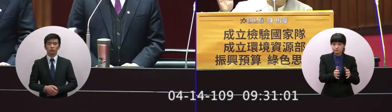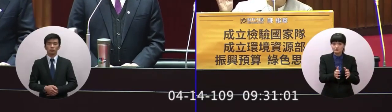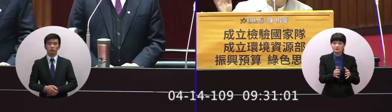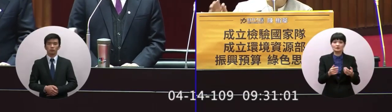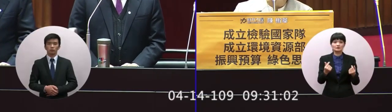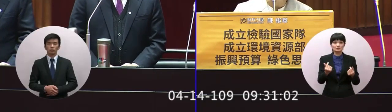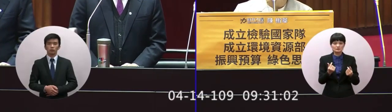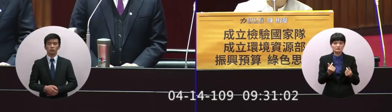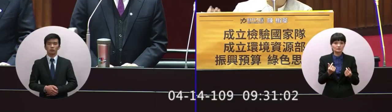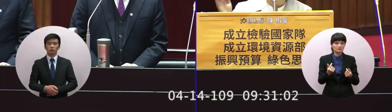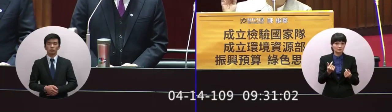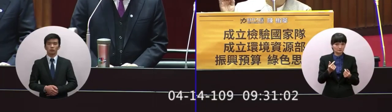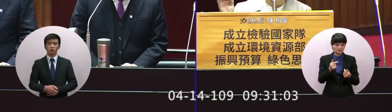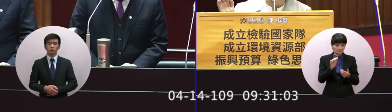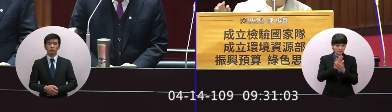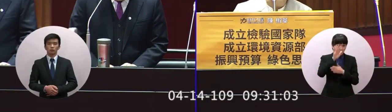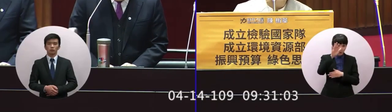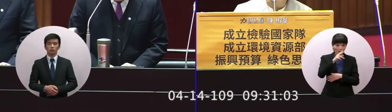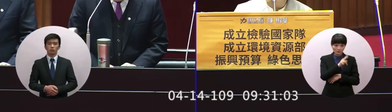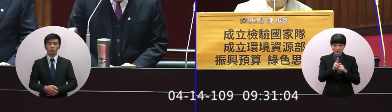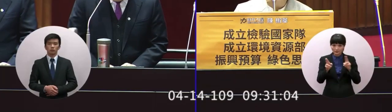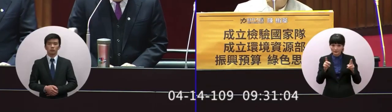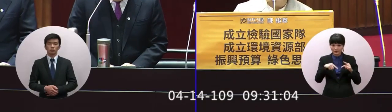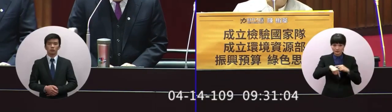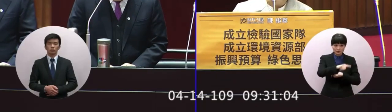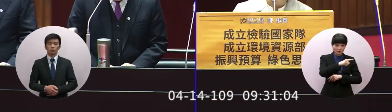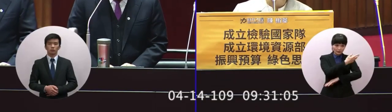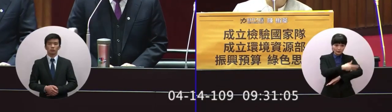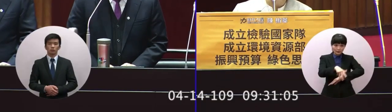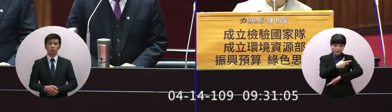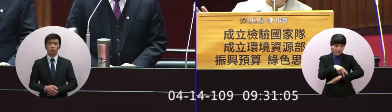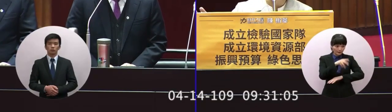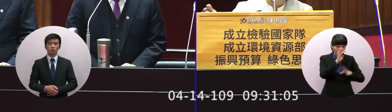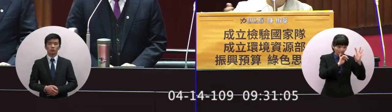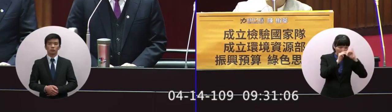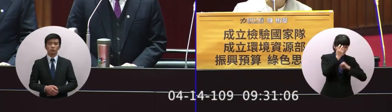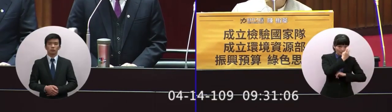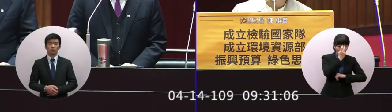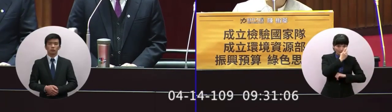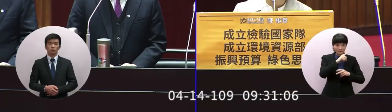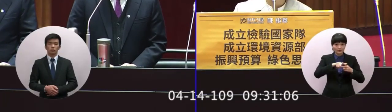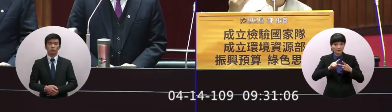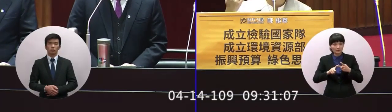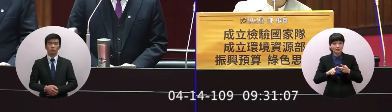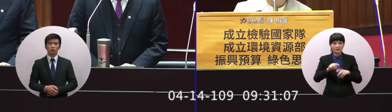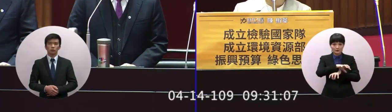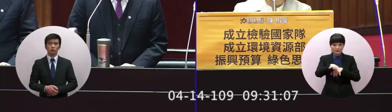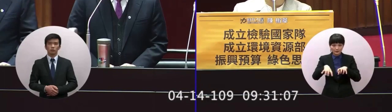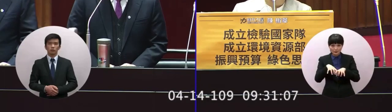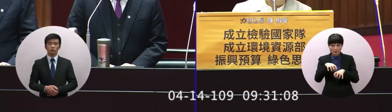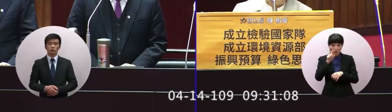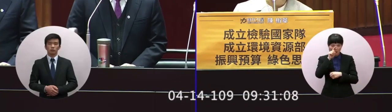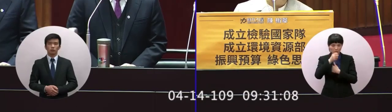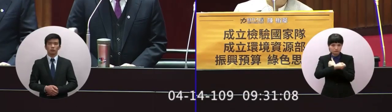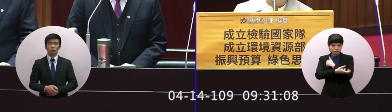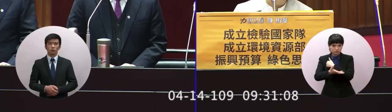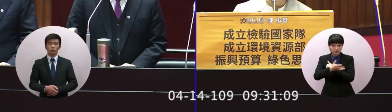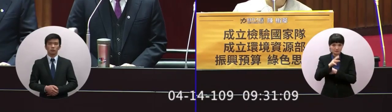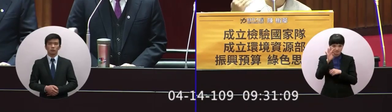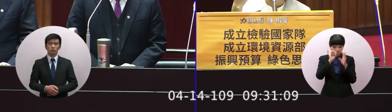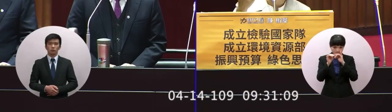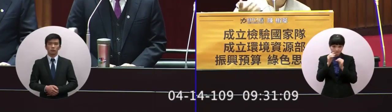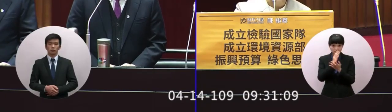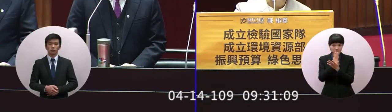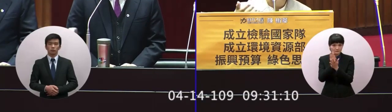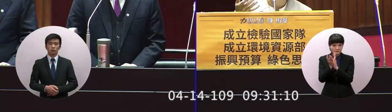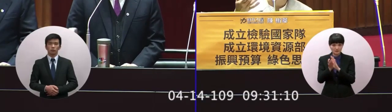这些环境污染调查水源区巡守，还有这些相关的业务，是不是现在就可以透